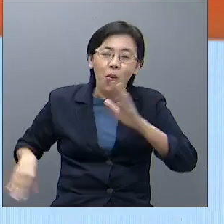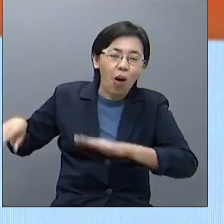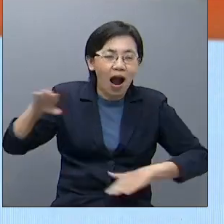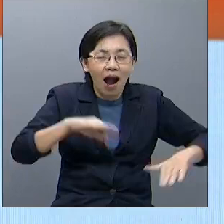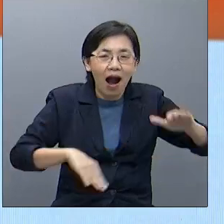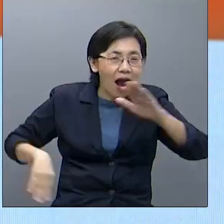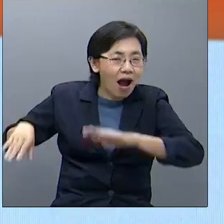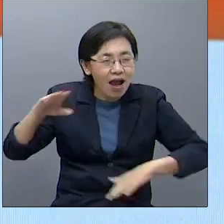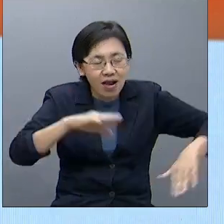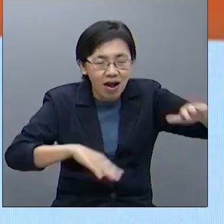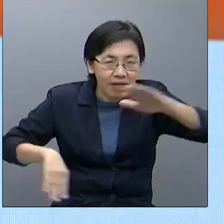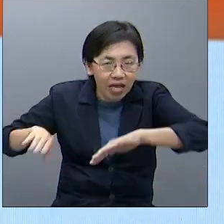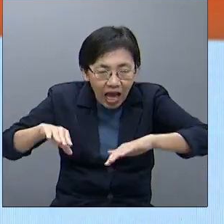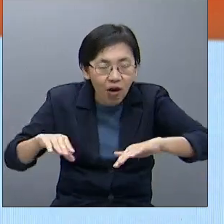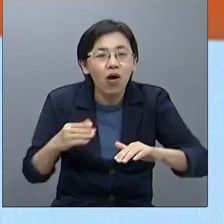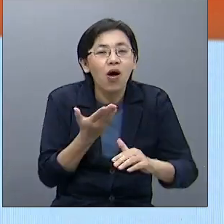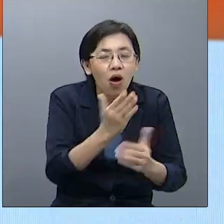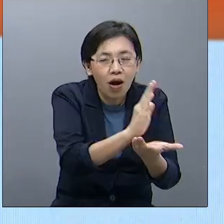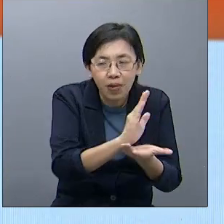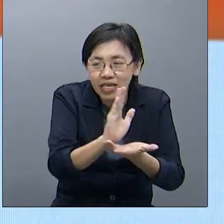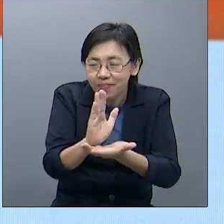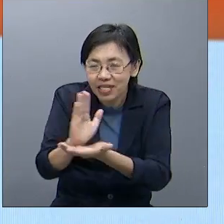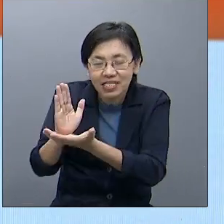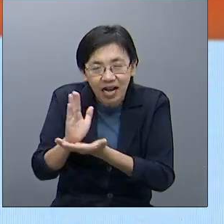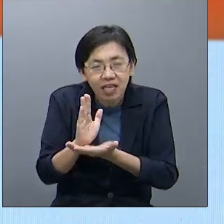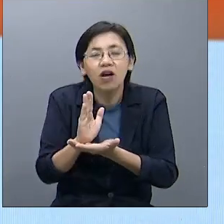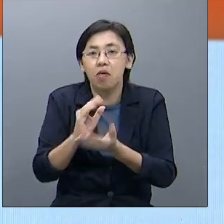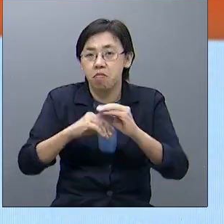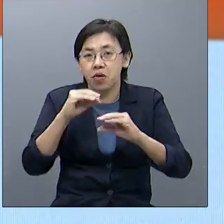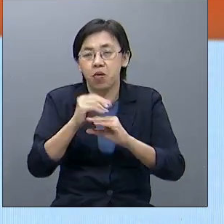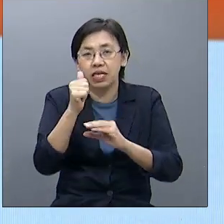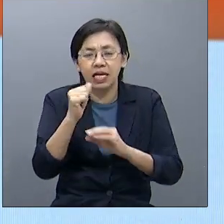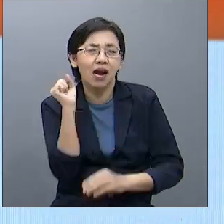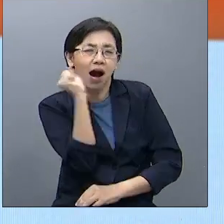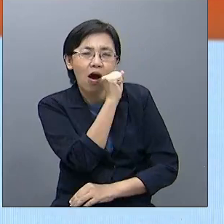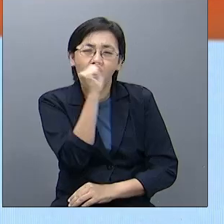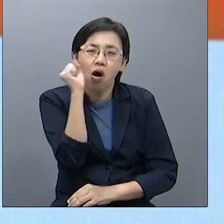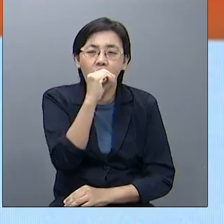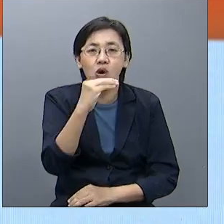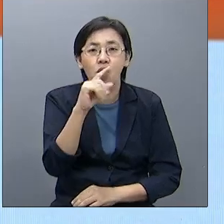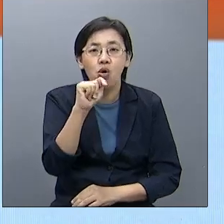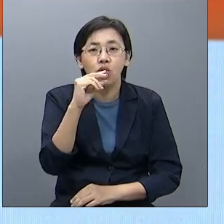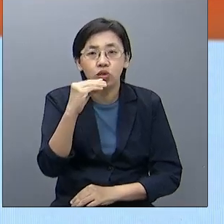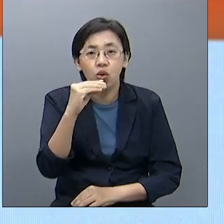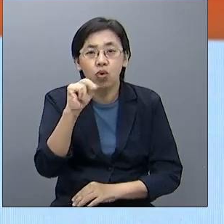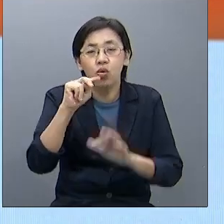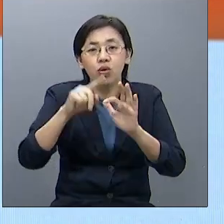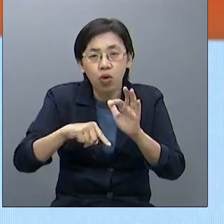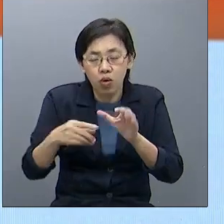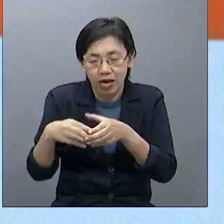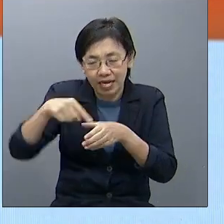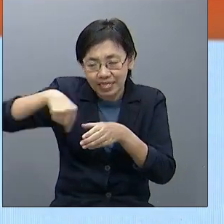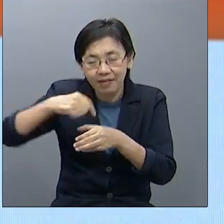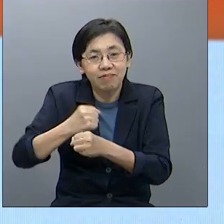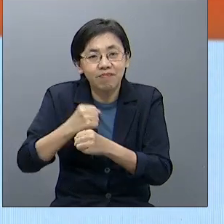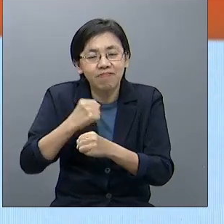ายคนให้นั่นเองค่ะซึ่งเป็นโครงการดีๆที่ทางคุณโตโน่แล้วก็ทีมงานนะคะได้ร่วมกันจัดทำขึ้นโครงการนี้ค่ะคุณผู้ช